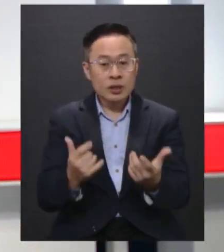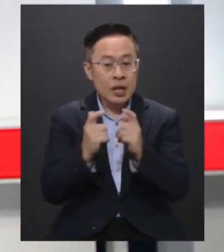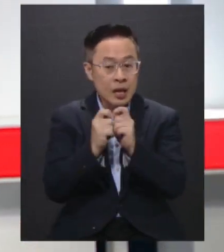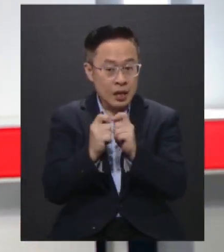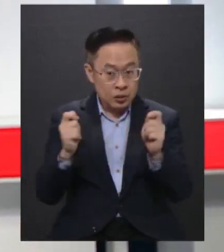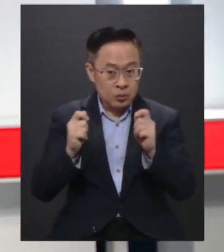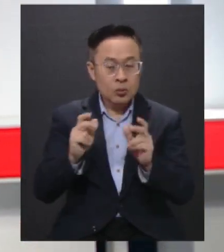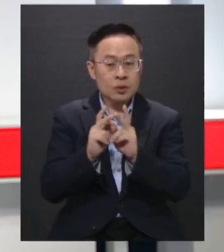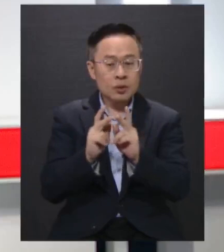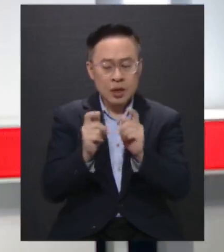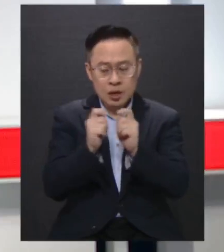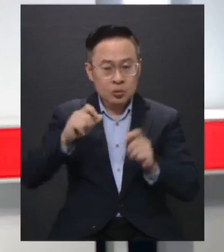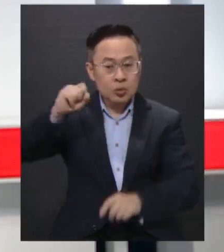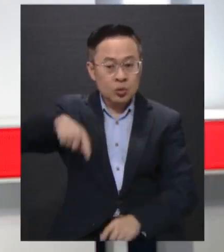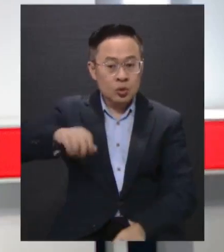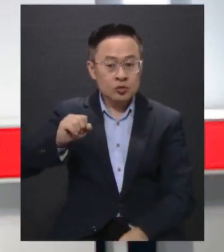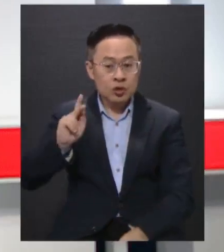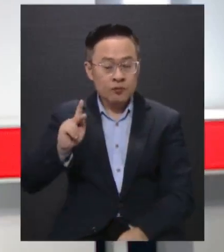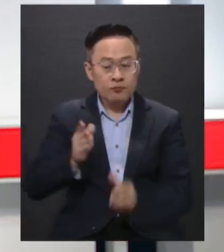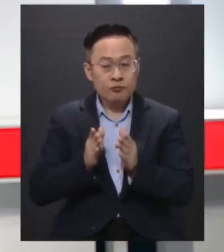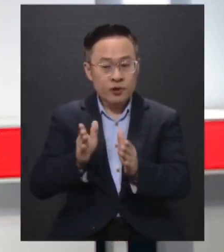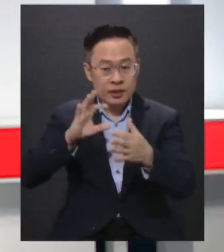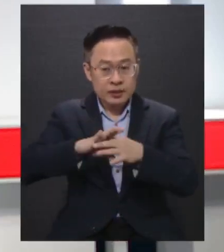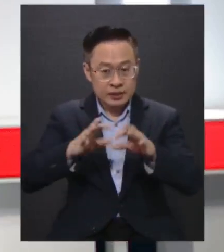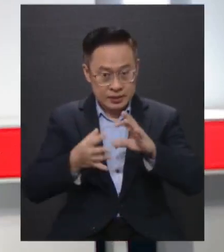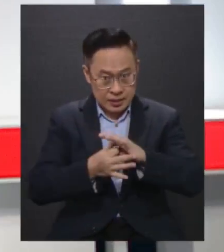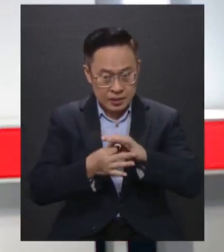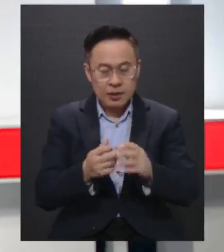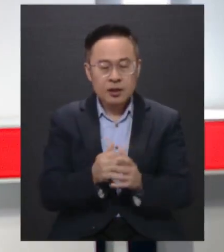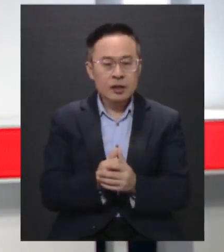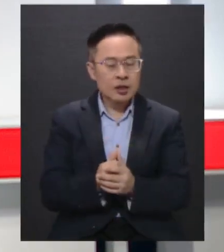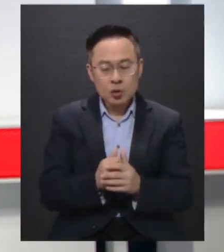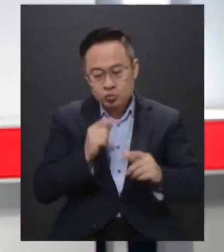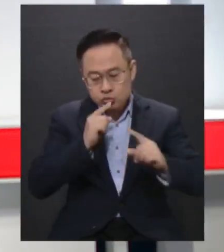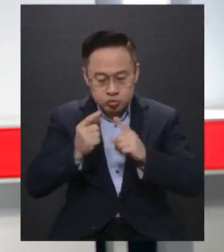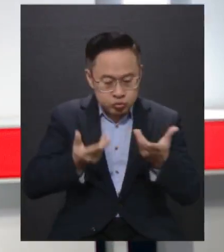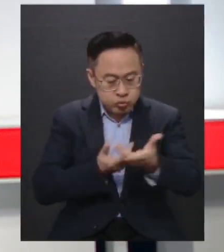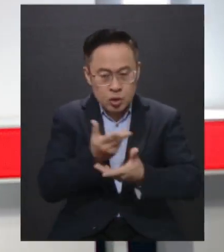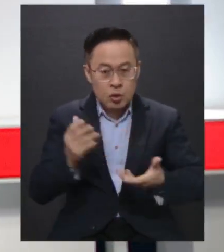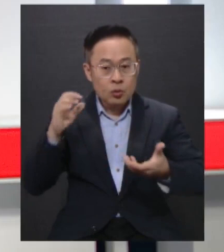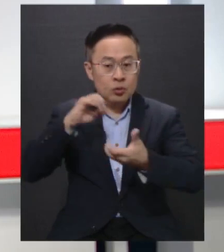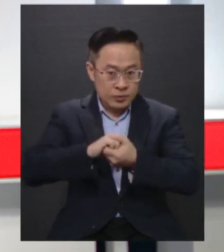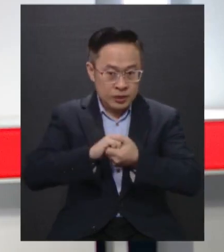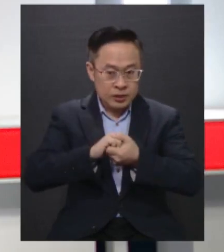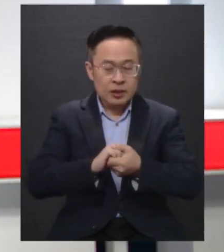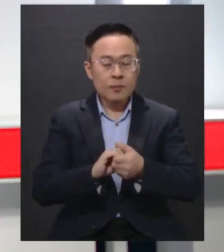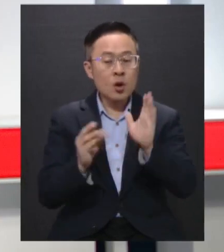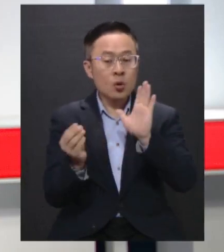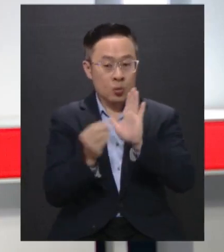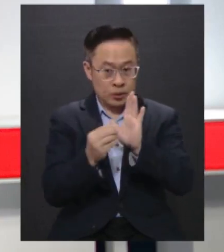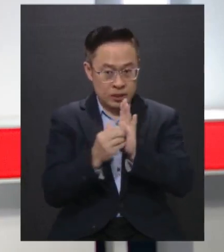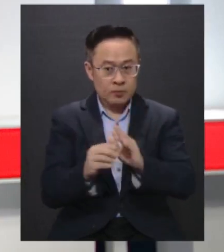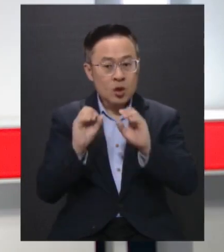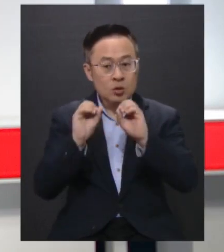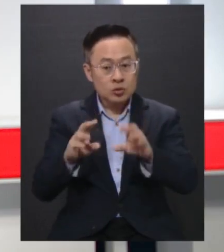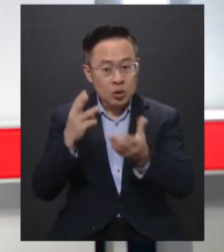การขับเคลื่อนอุตสาหกรรมด้านการกีฬานะคะก็เรียกว่าเป็นการเตรียมความร่วมมือกับกรุงเทพมหานครเพื่อที่จะเพิ่มหลักสูตรวิชามว